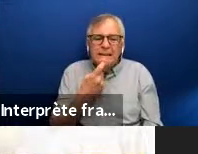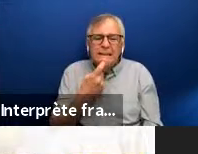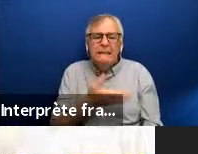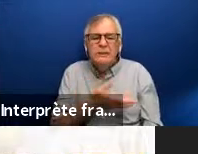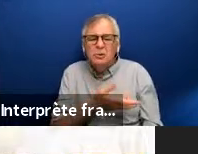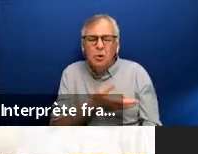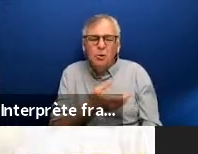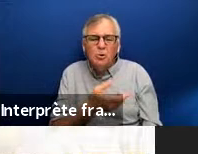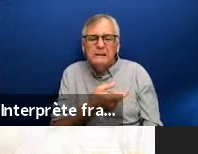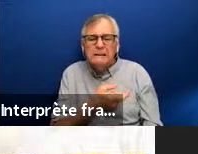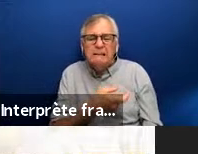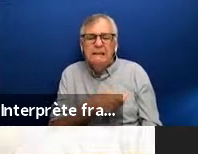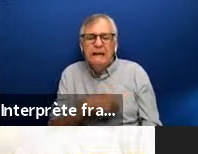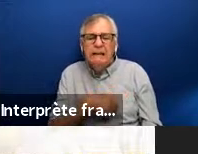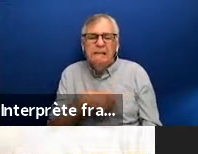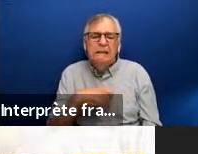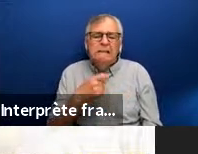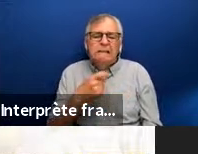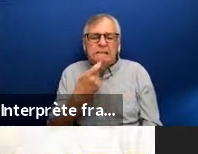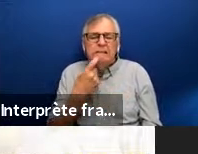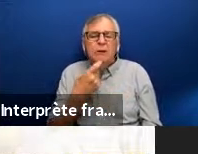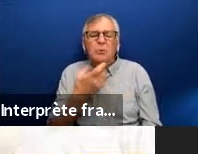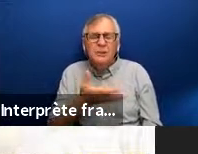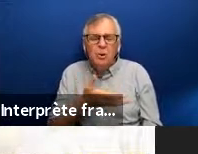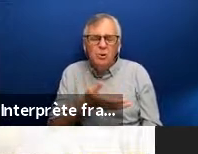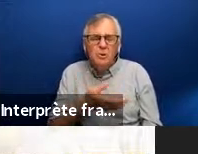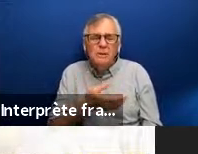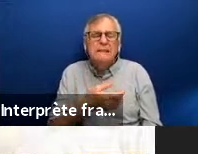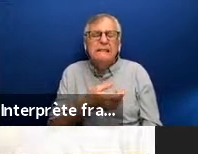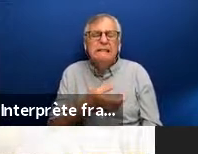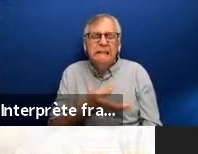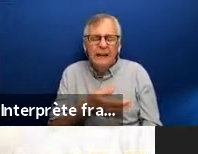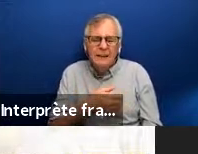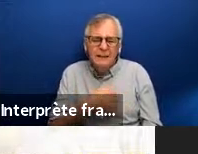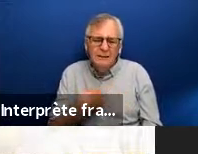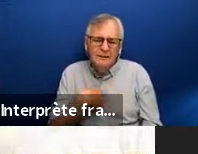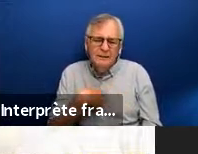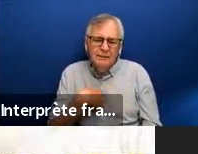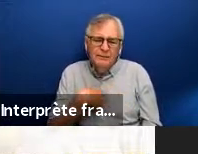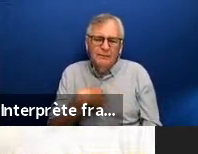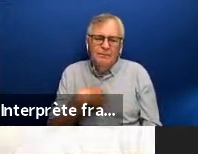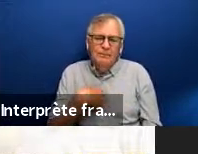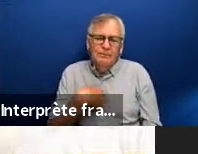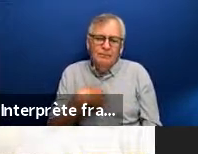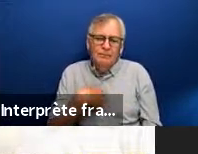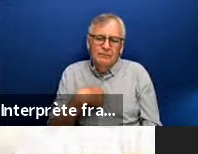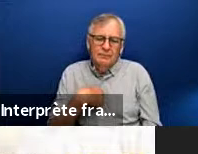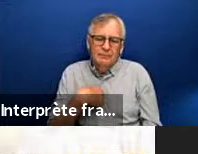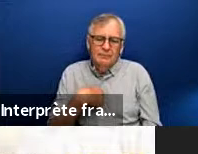yeux. C'est qui ça, son nom? C'est qui elle? C'est quoi son nom? C'est qui elle?